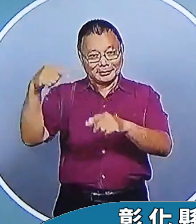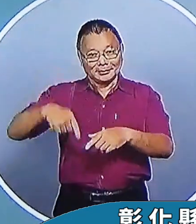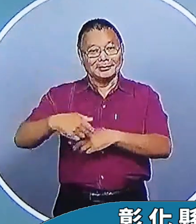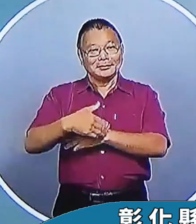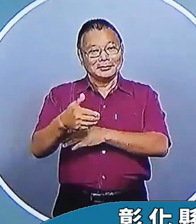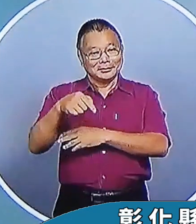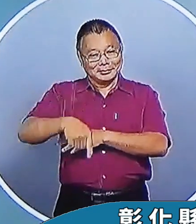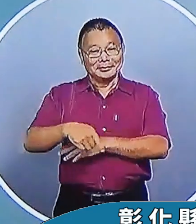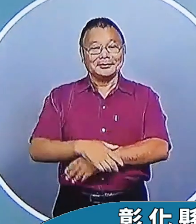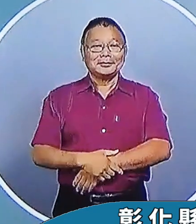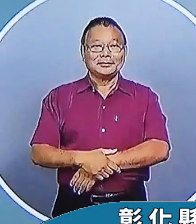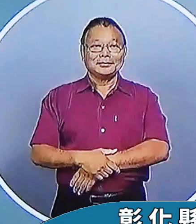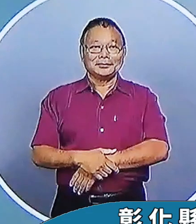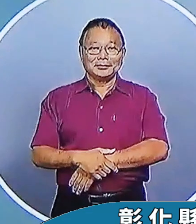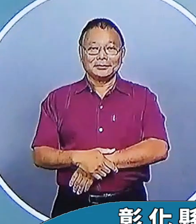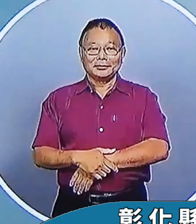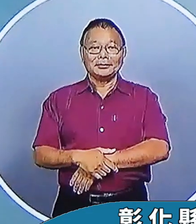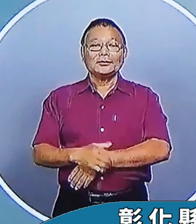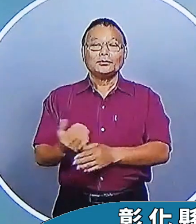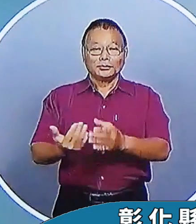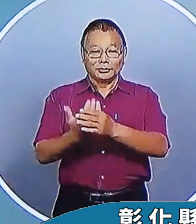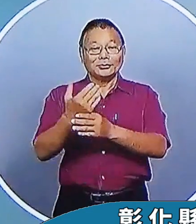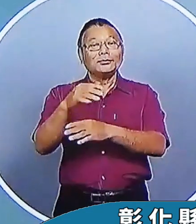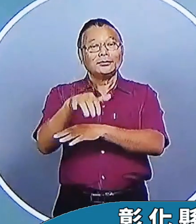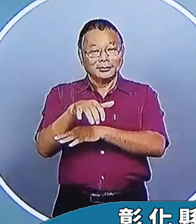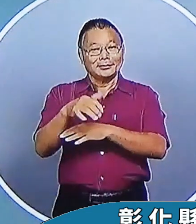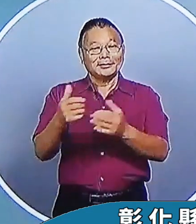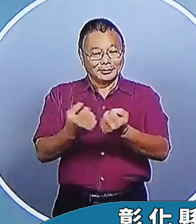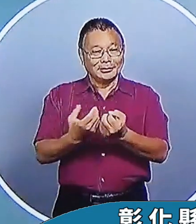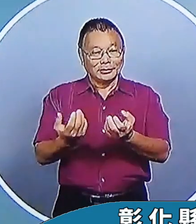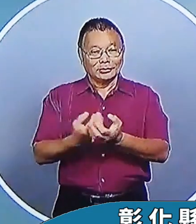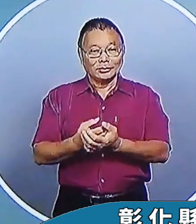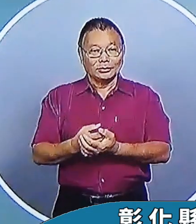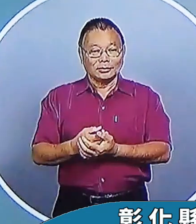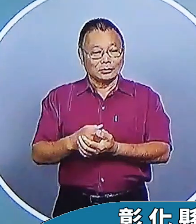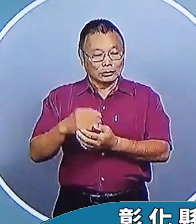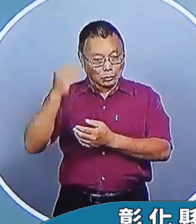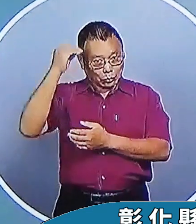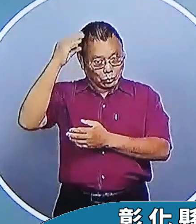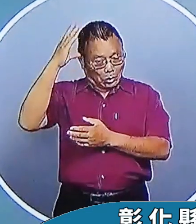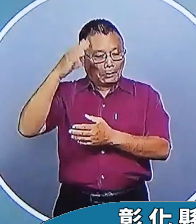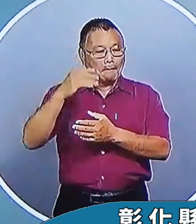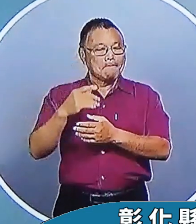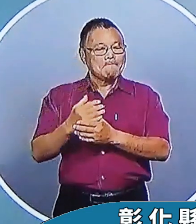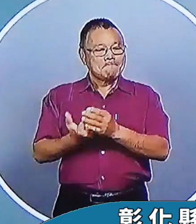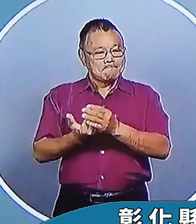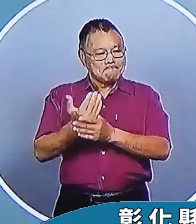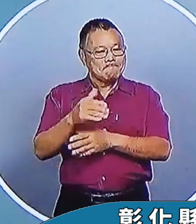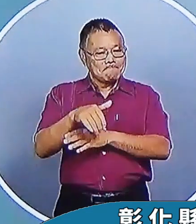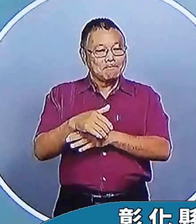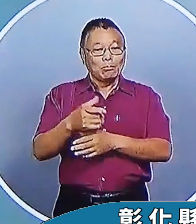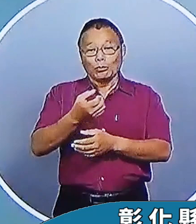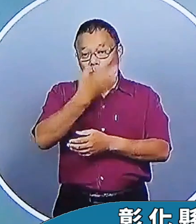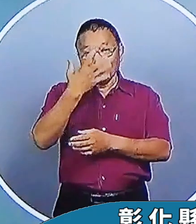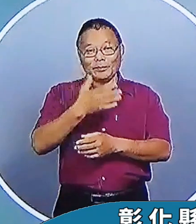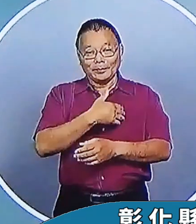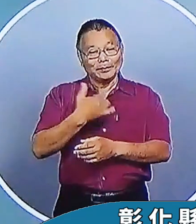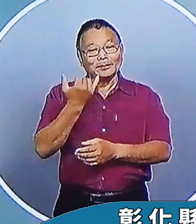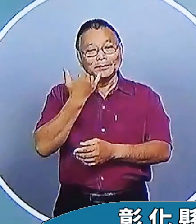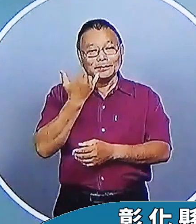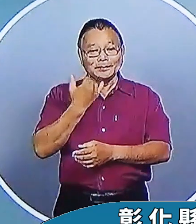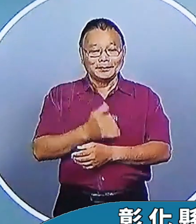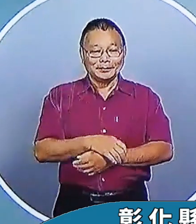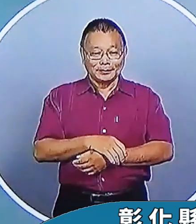乡。另外，咱的这个农业，我们也会发展智慧农业，让年轻人他可